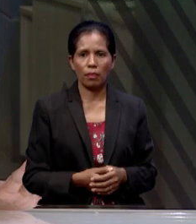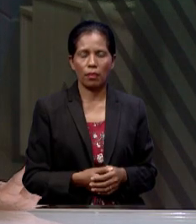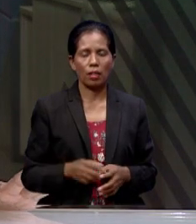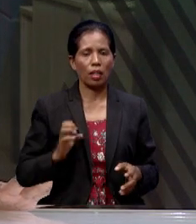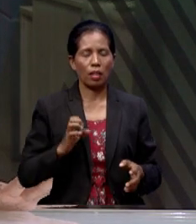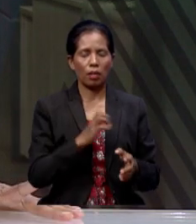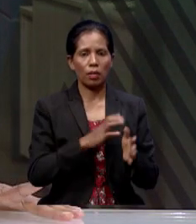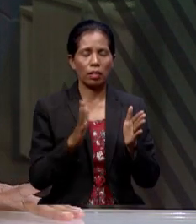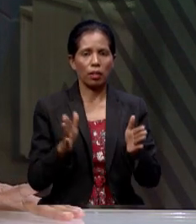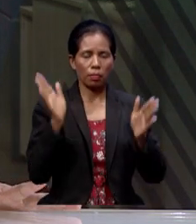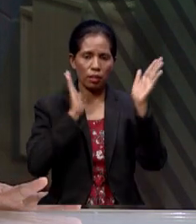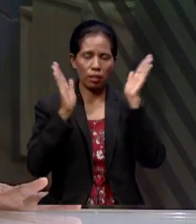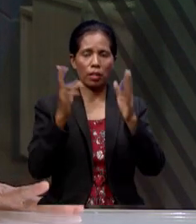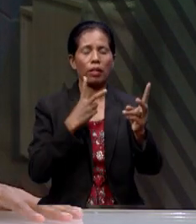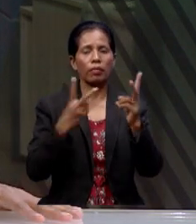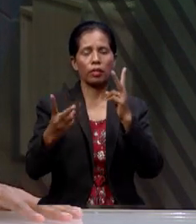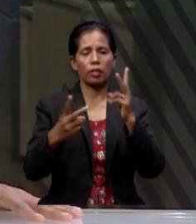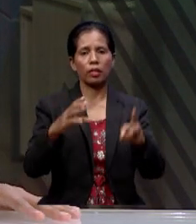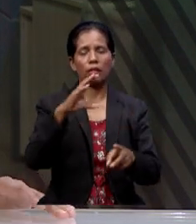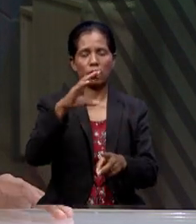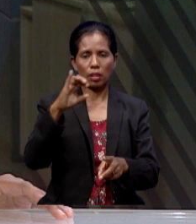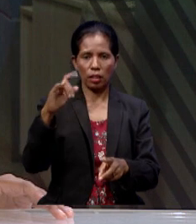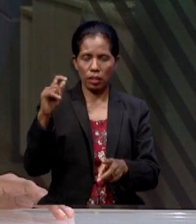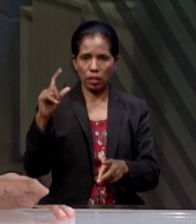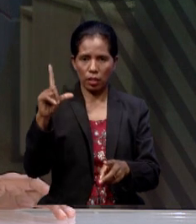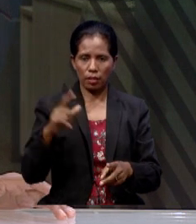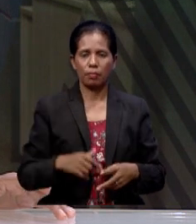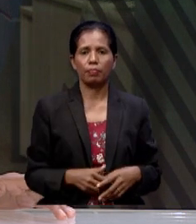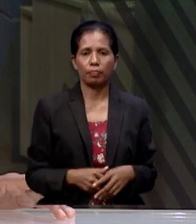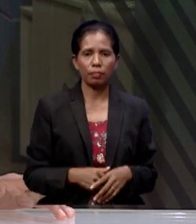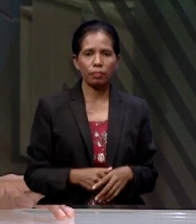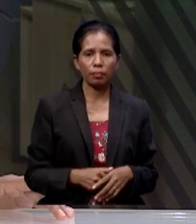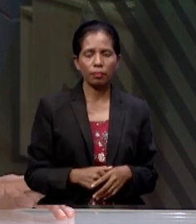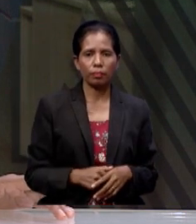Embaixador Malásia la visita cortesia ba Câmara Comércio e Indústria Timor-Leste.